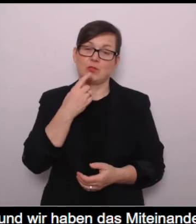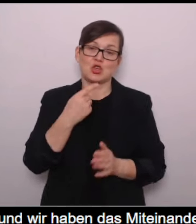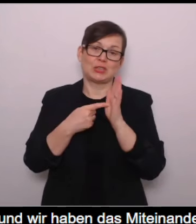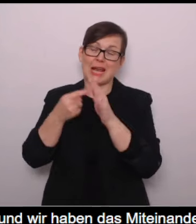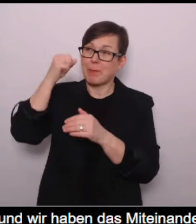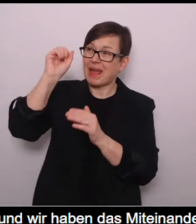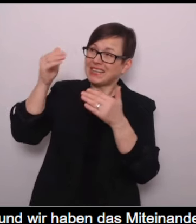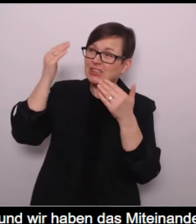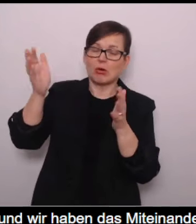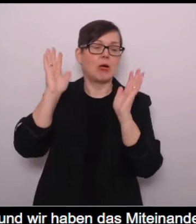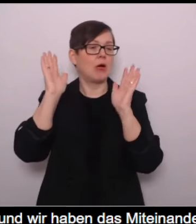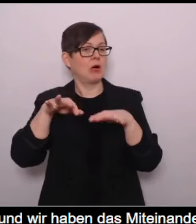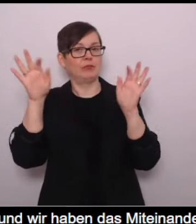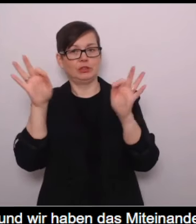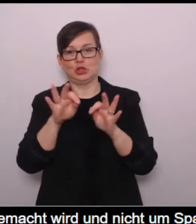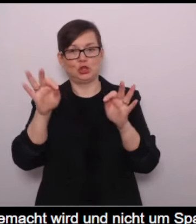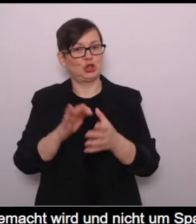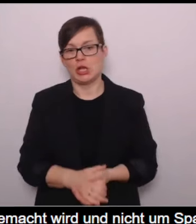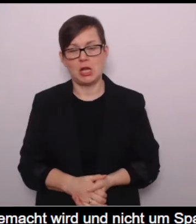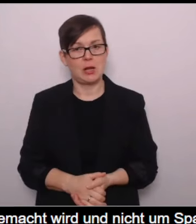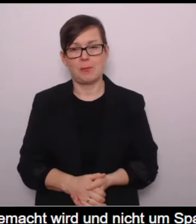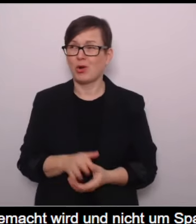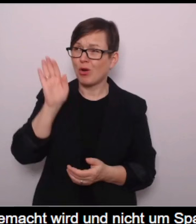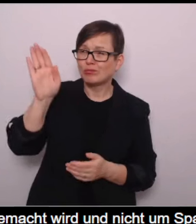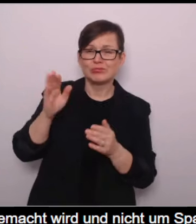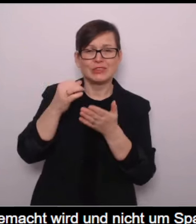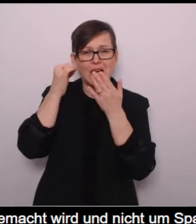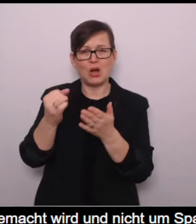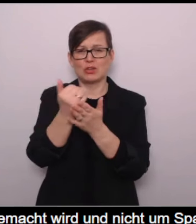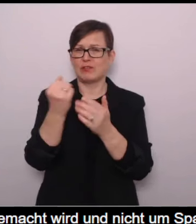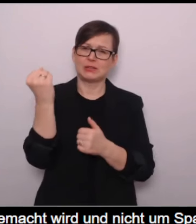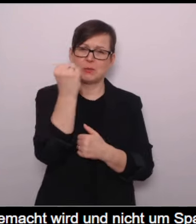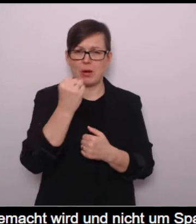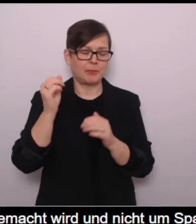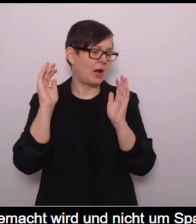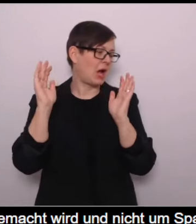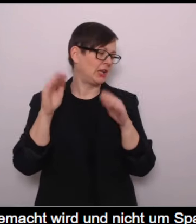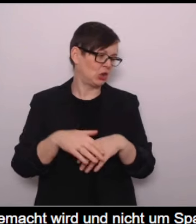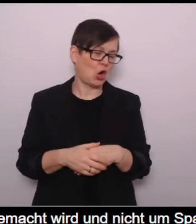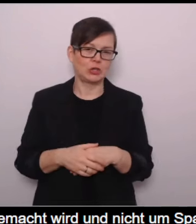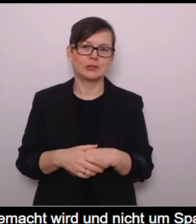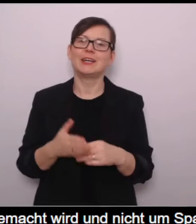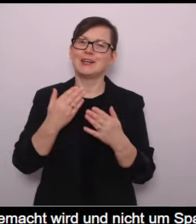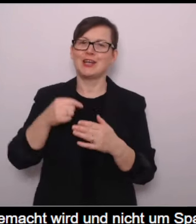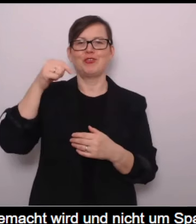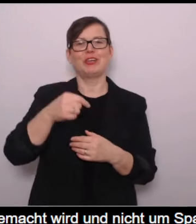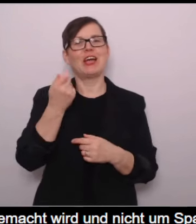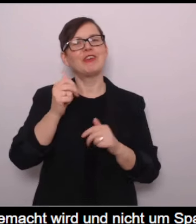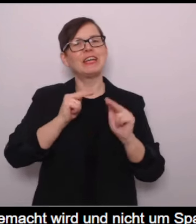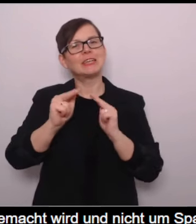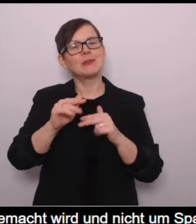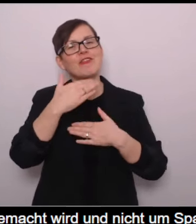hochseriös. Wir wollten schon wirklich ein Gegenmodell zu dem setzen, wie das in Berlin passiert ist. Jetzt hat Berlin seine Haushaltsnot selbst verschuldet durch einen